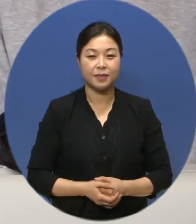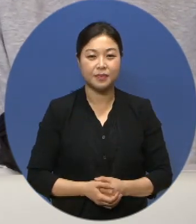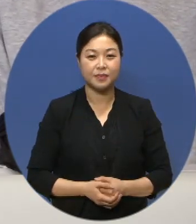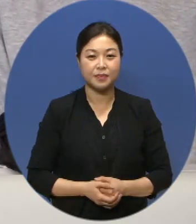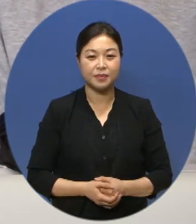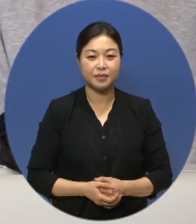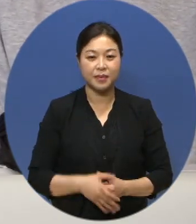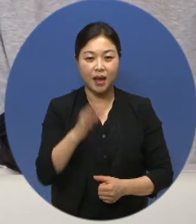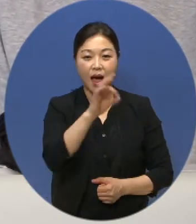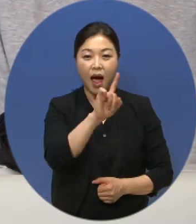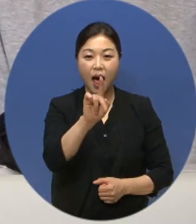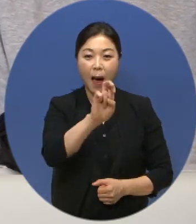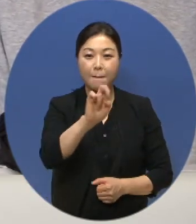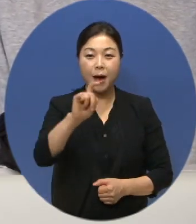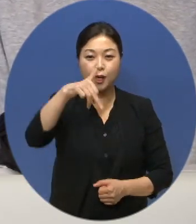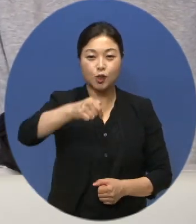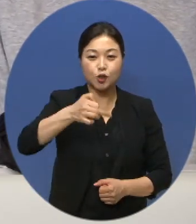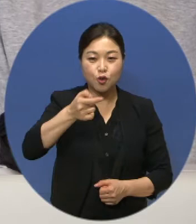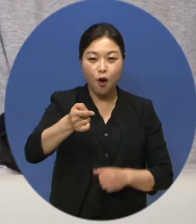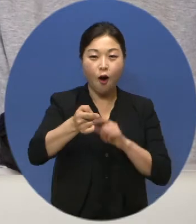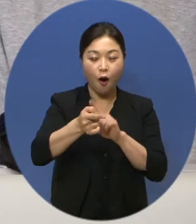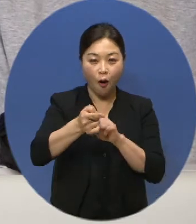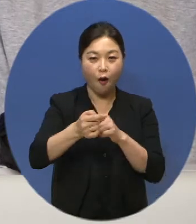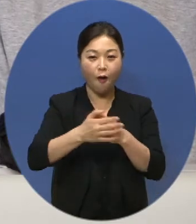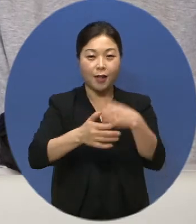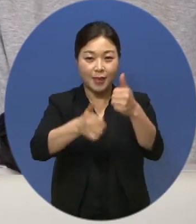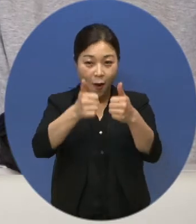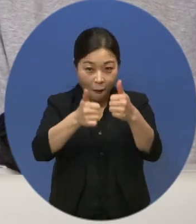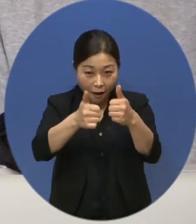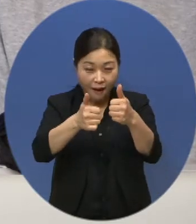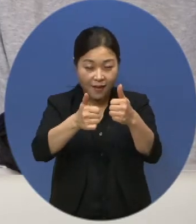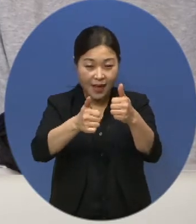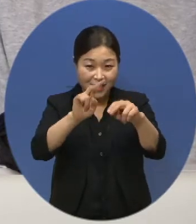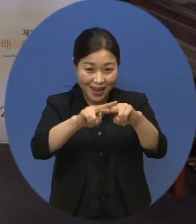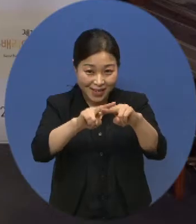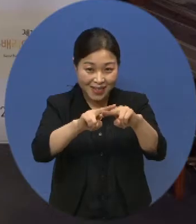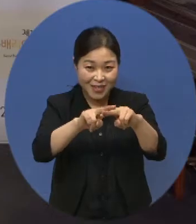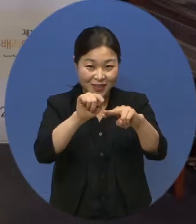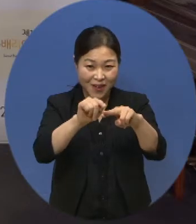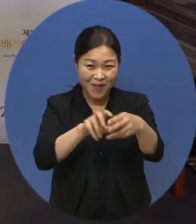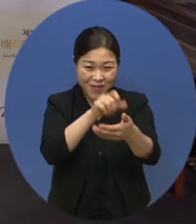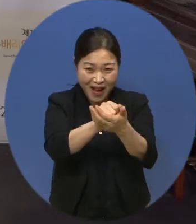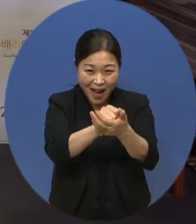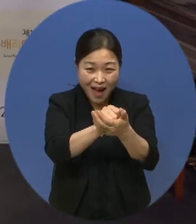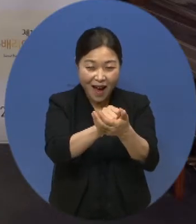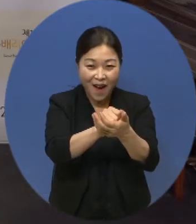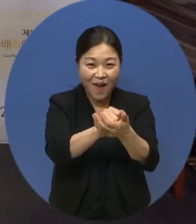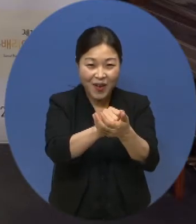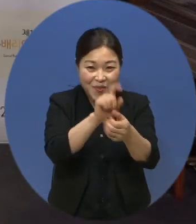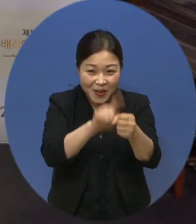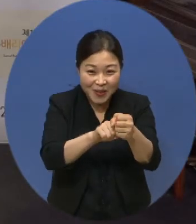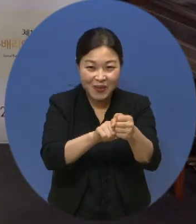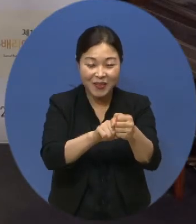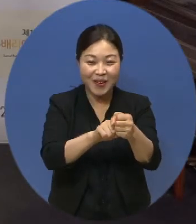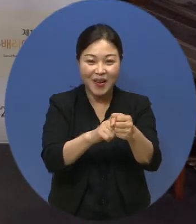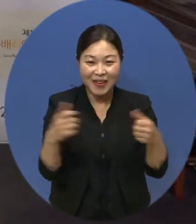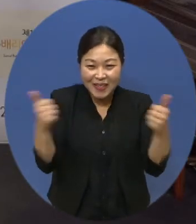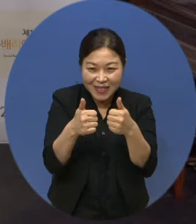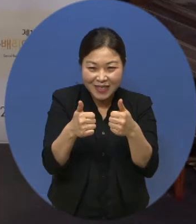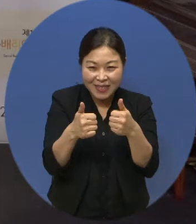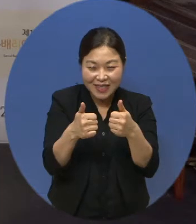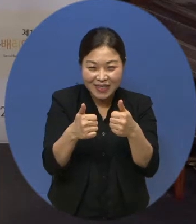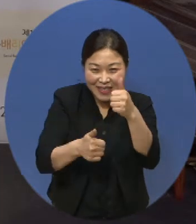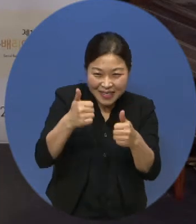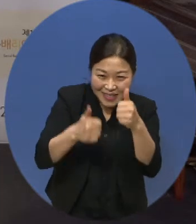그 아마추어 대회 그 자리를 차지하려고 그 싸우는 근데 대결하는 대상이